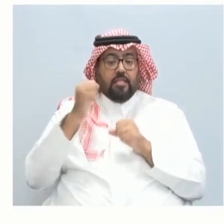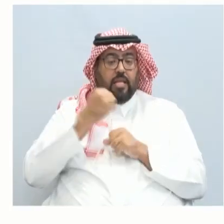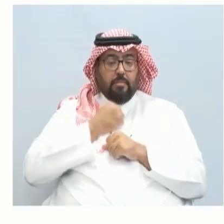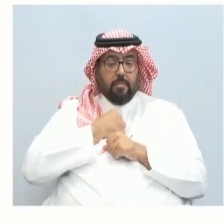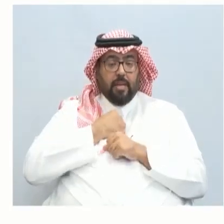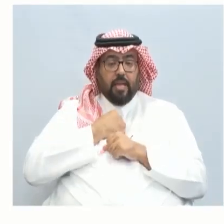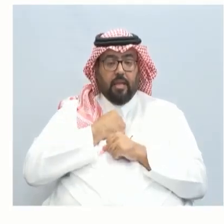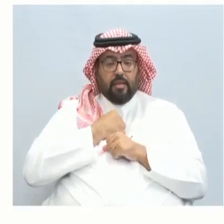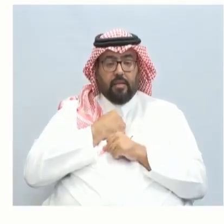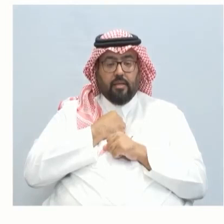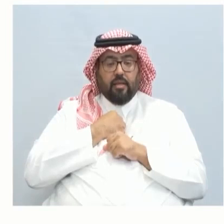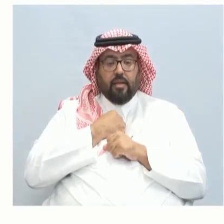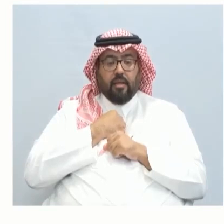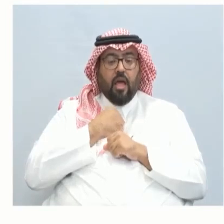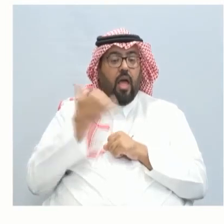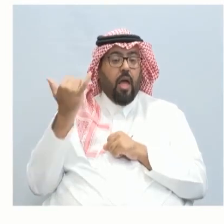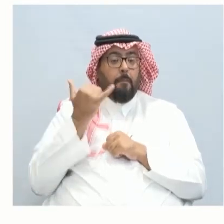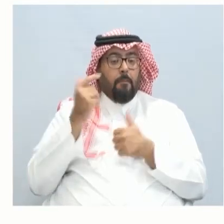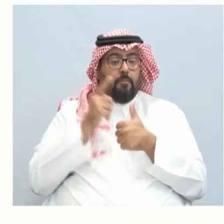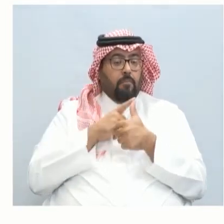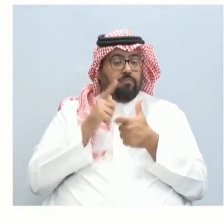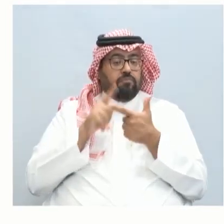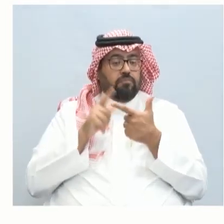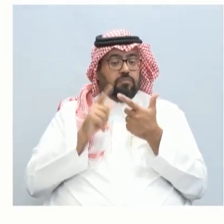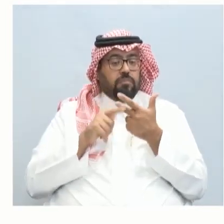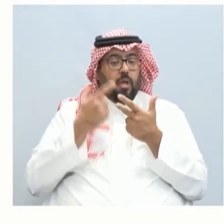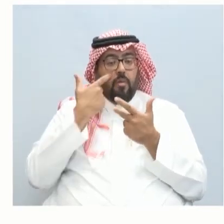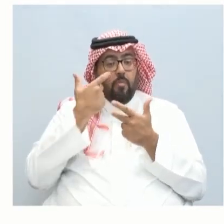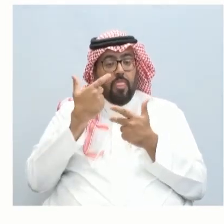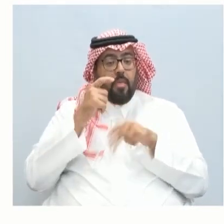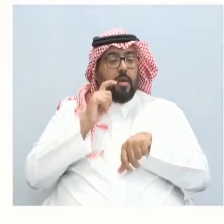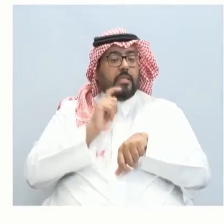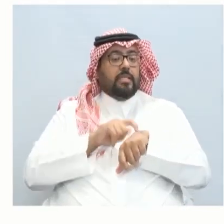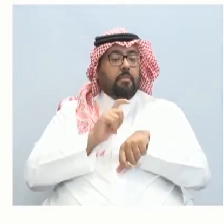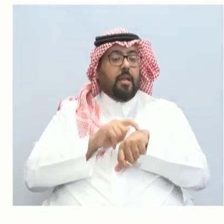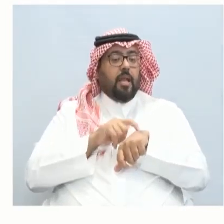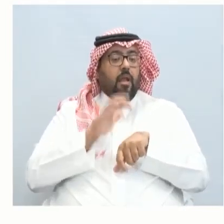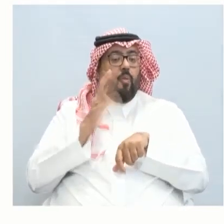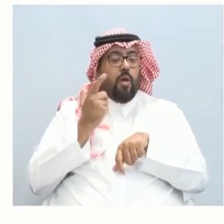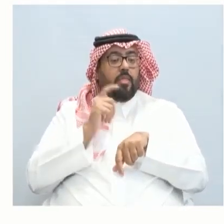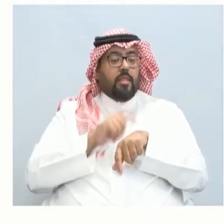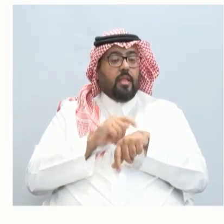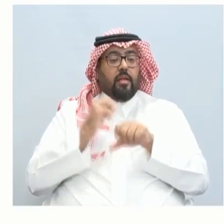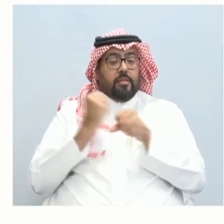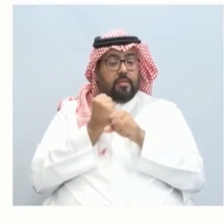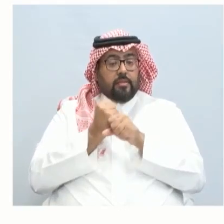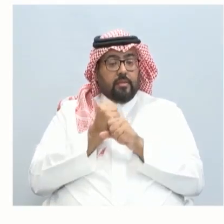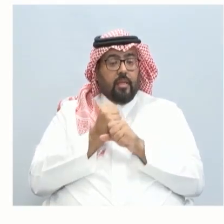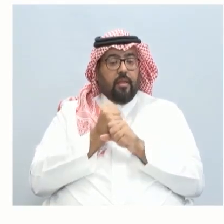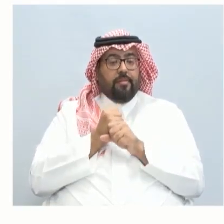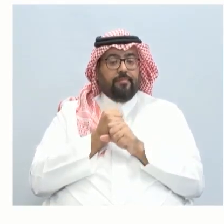وفقا للاهميه مع مراعاه الزمن المطلوب لتنفيذ